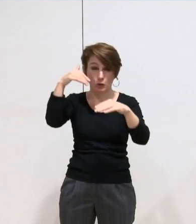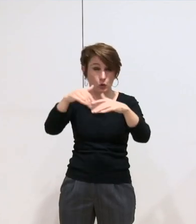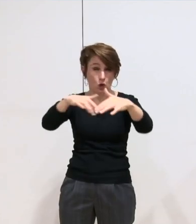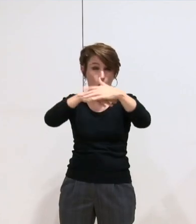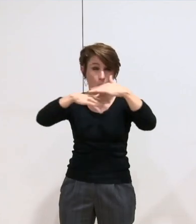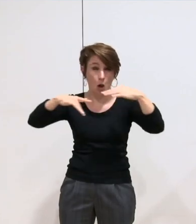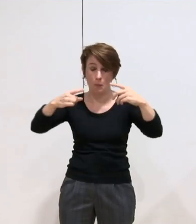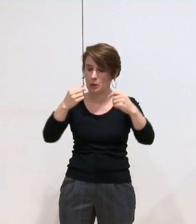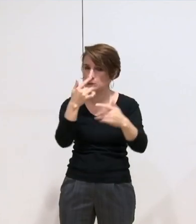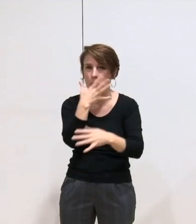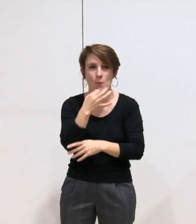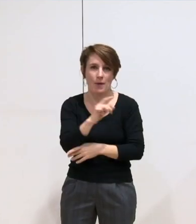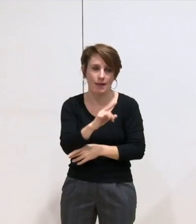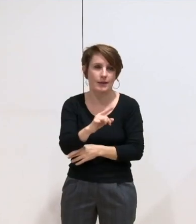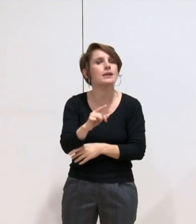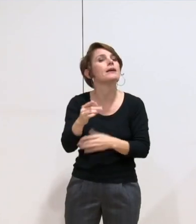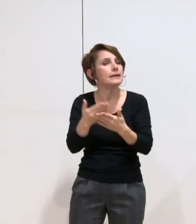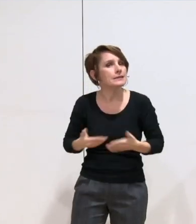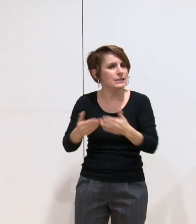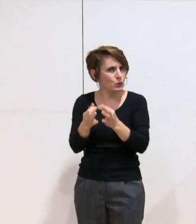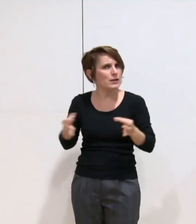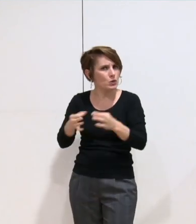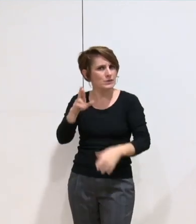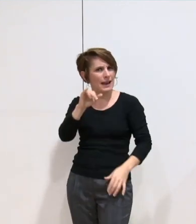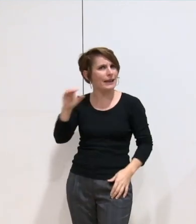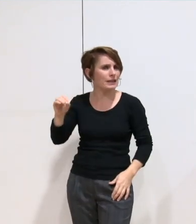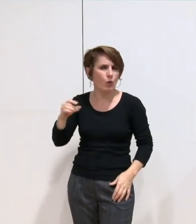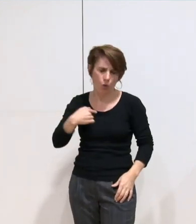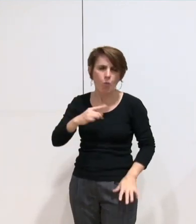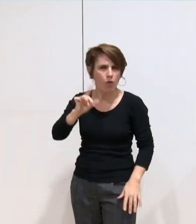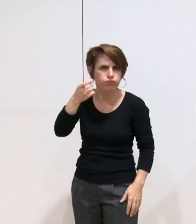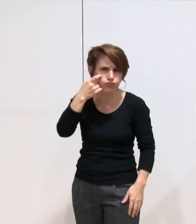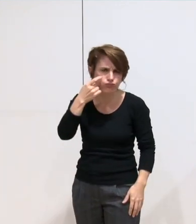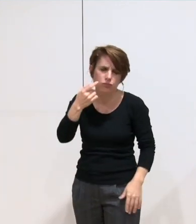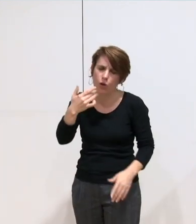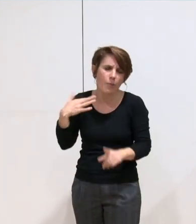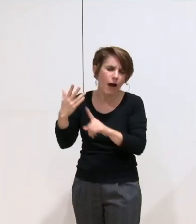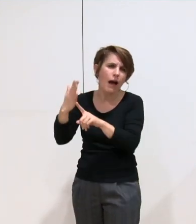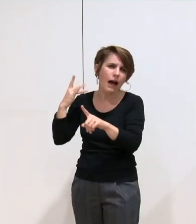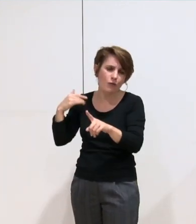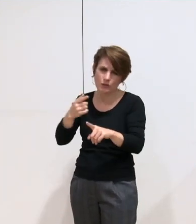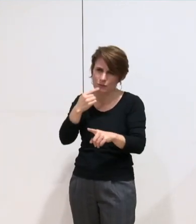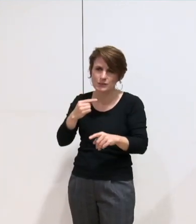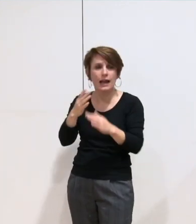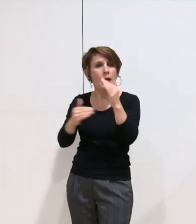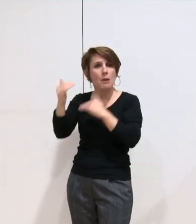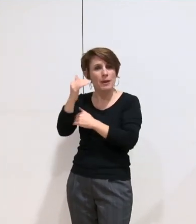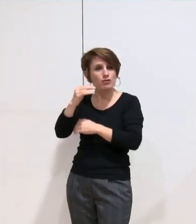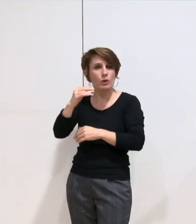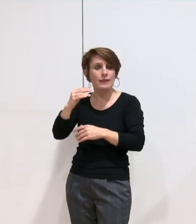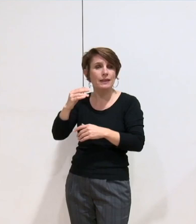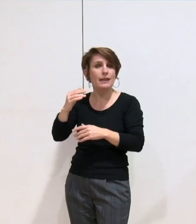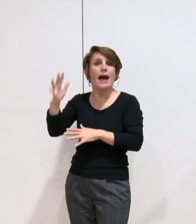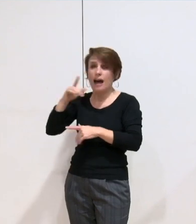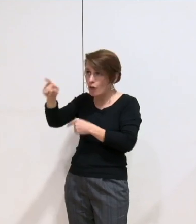dossier, ne vous dira le contraire. Ce n'est pas notre majorité ou la majorité précédente, c'est la majorité dans laquelle vous étiez, et à l'époque,